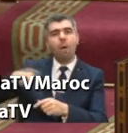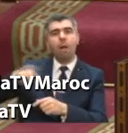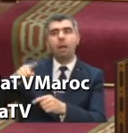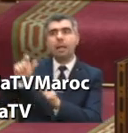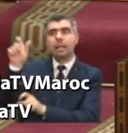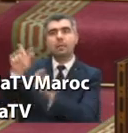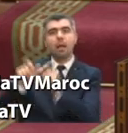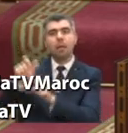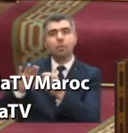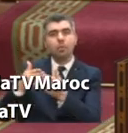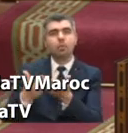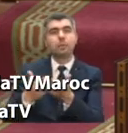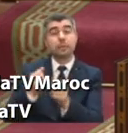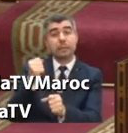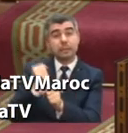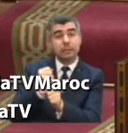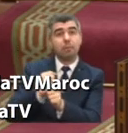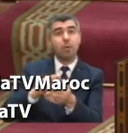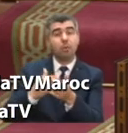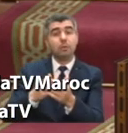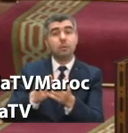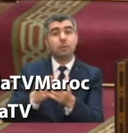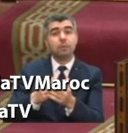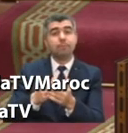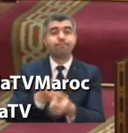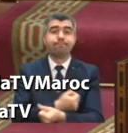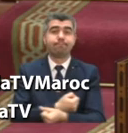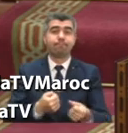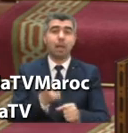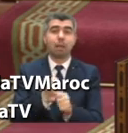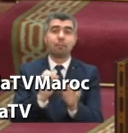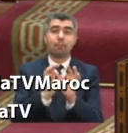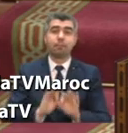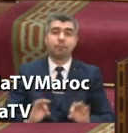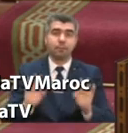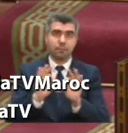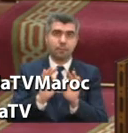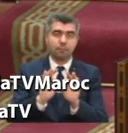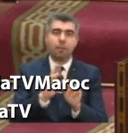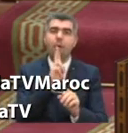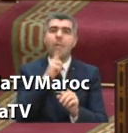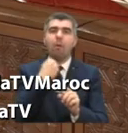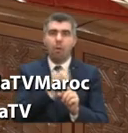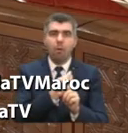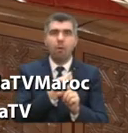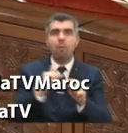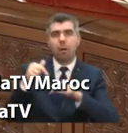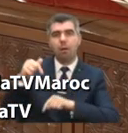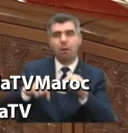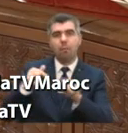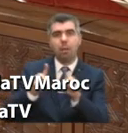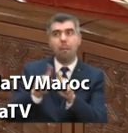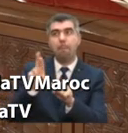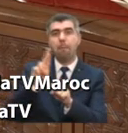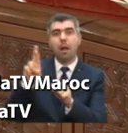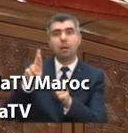الوطني، حيث طال الضرر العديد من الأجراء بسبب التدابير الأنفة الذكر. وقد بادرت الحكومة من خلال الآليات المحدثة بتوجيهات